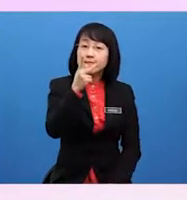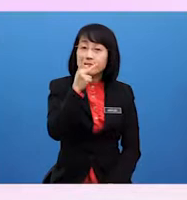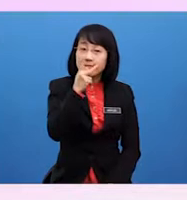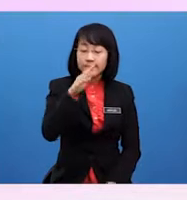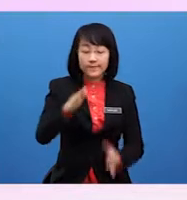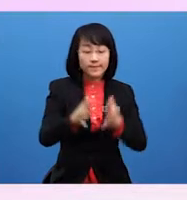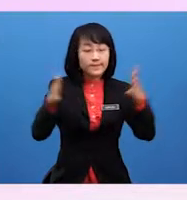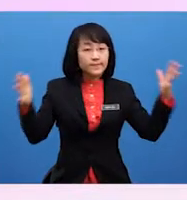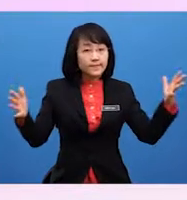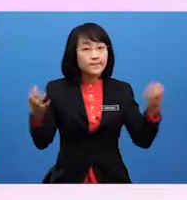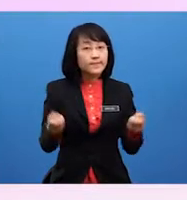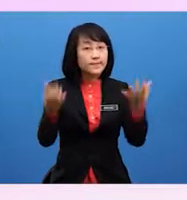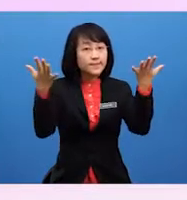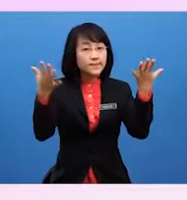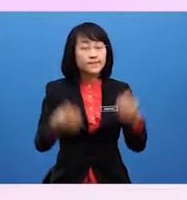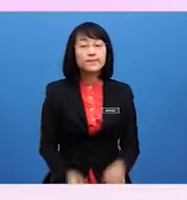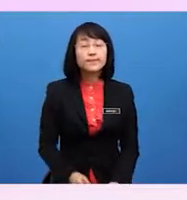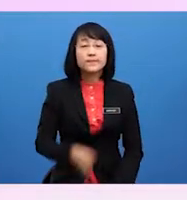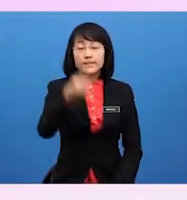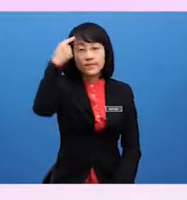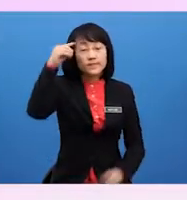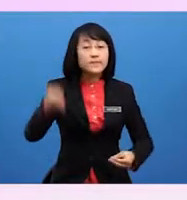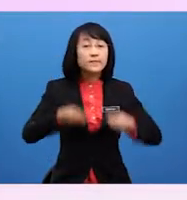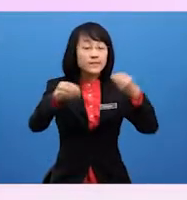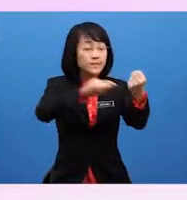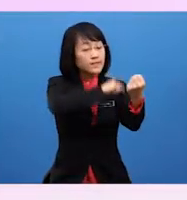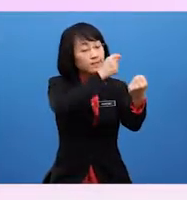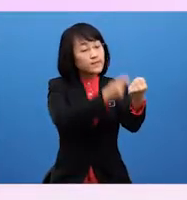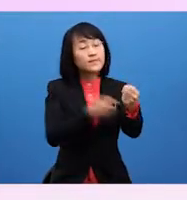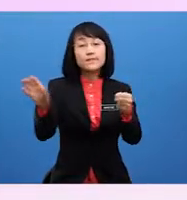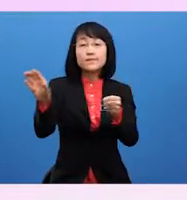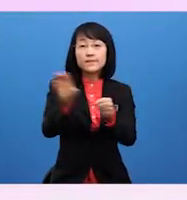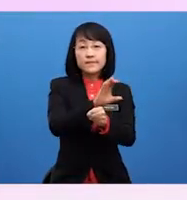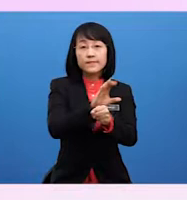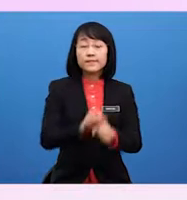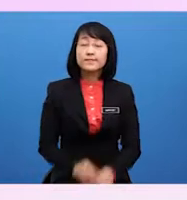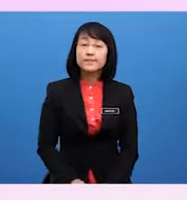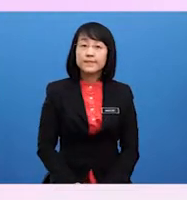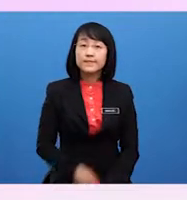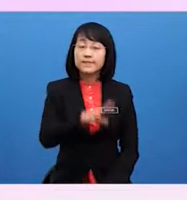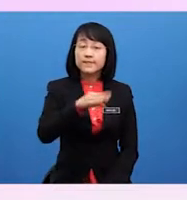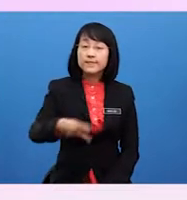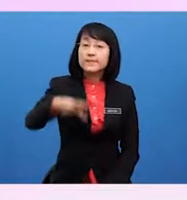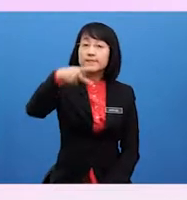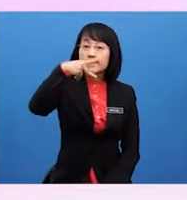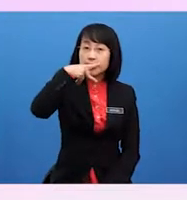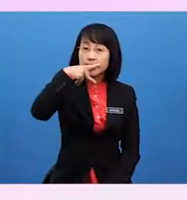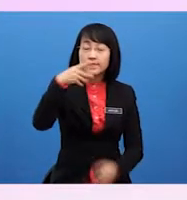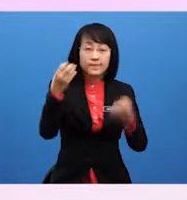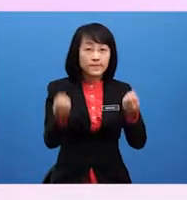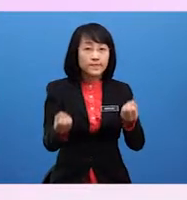banyak untuk membekalkan tenaga secukupnya dan protein yang banyak